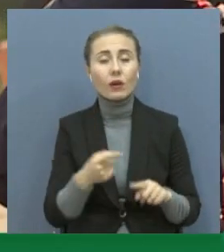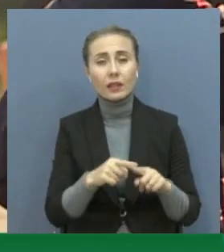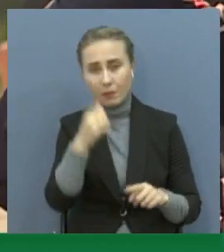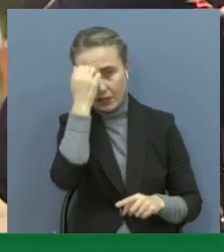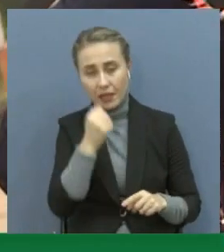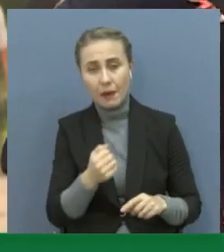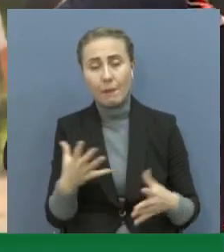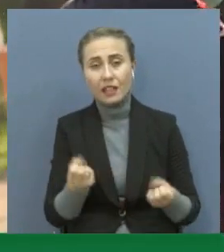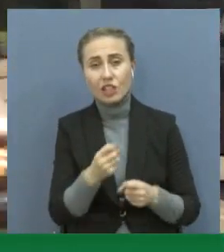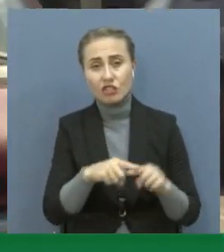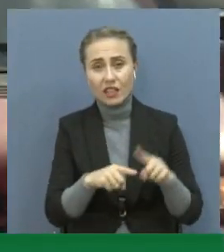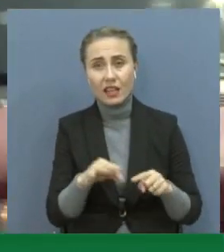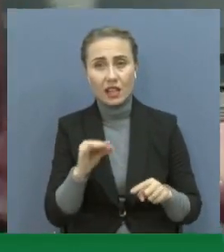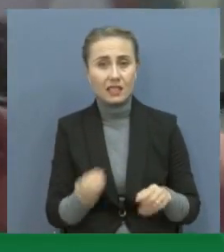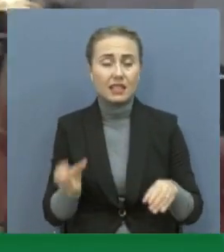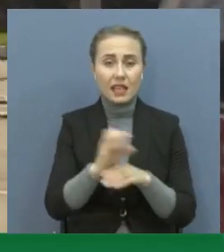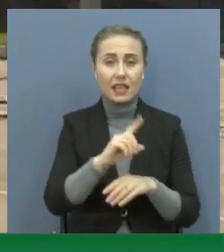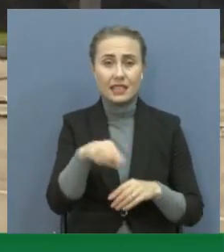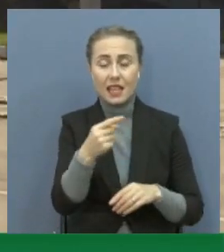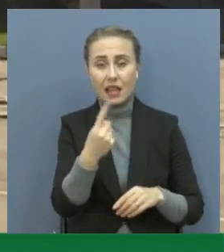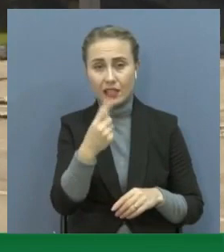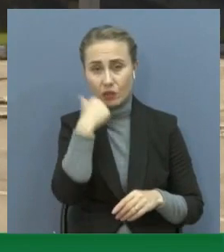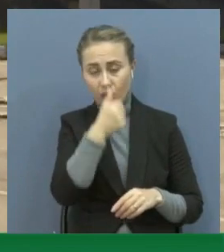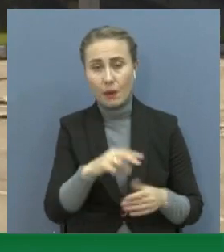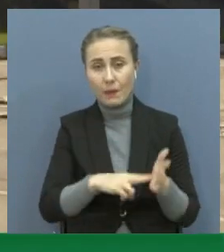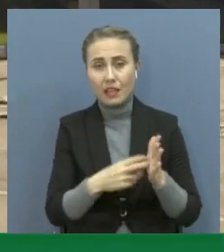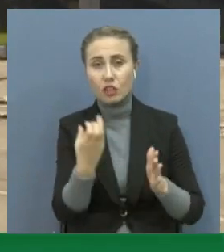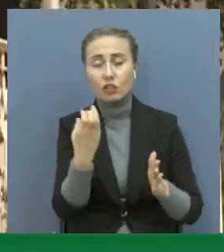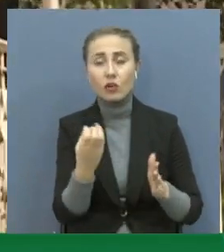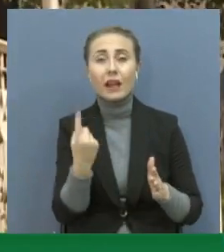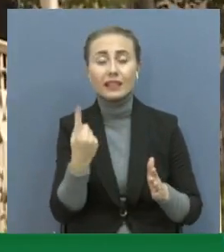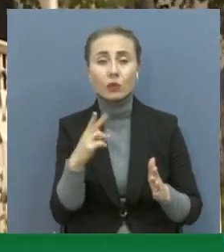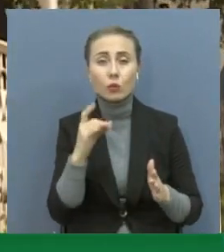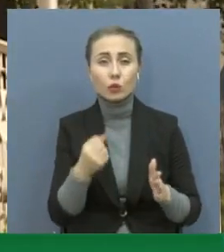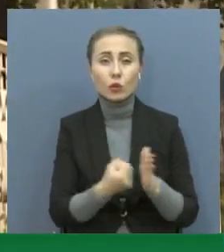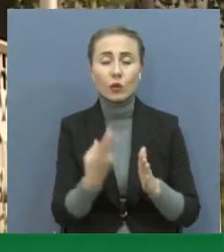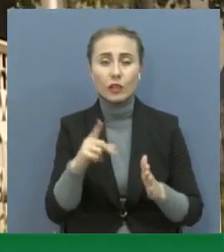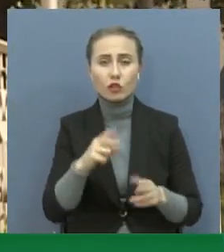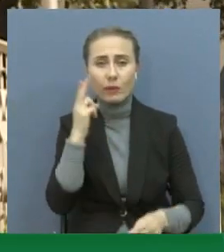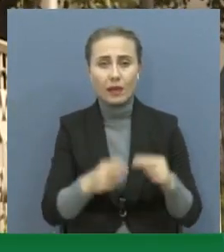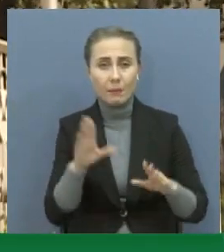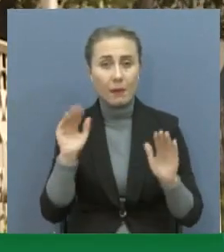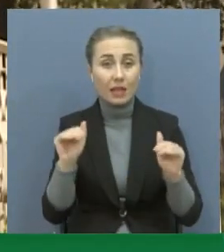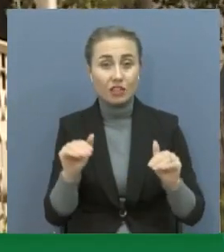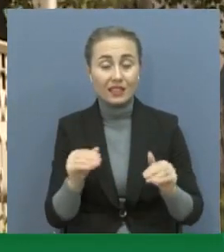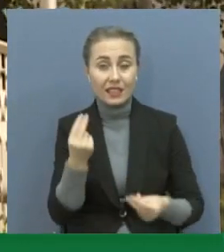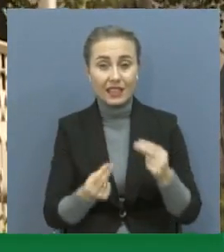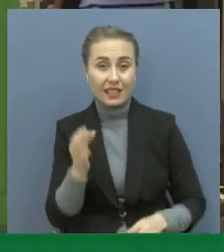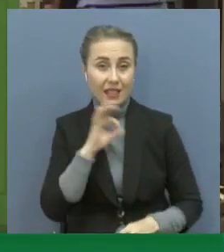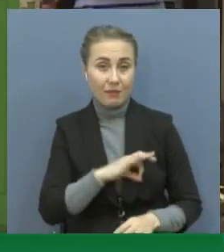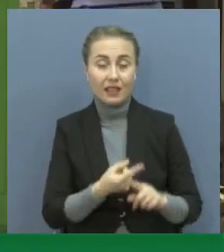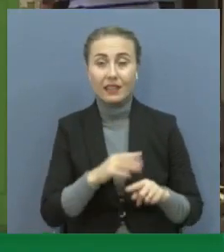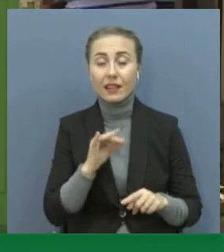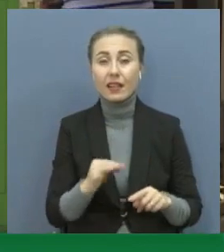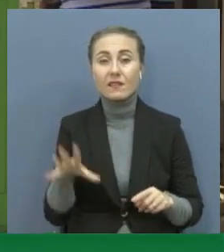поддержке родных, не делает ставки уже целый год. В планах пройти еще один курс до декабря, чтобы окончательно попрощаться с недугом. Все наши